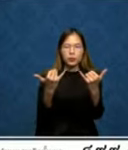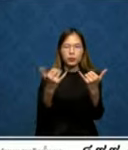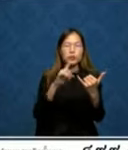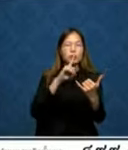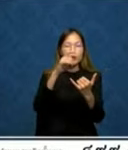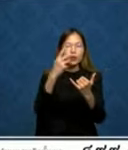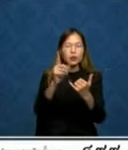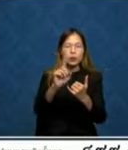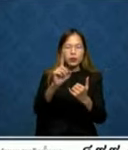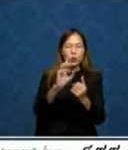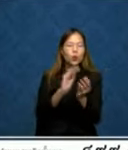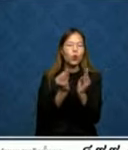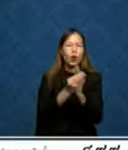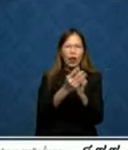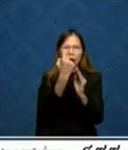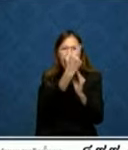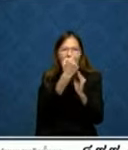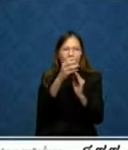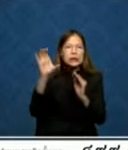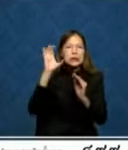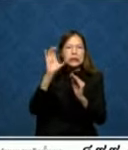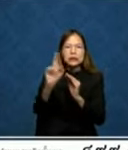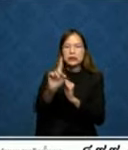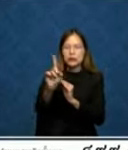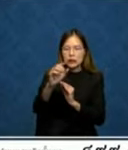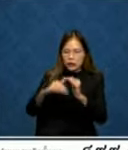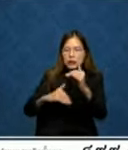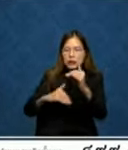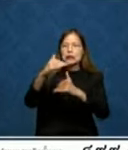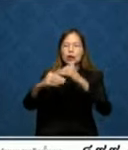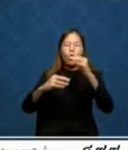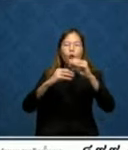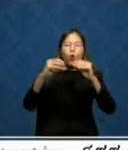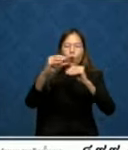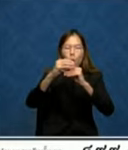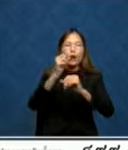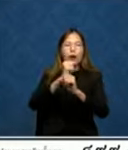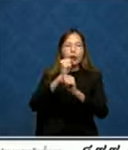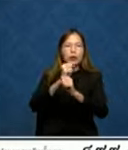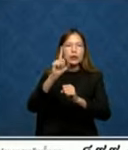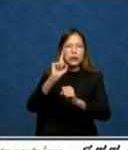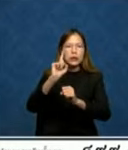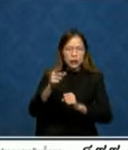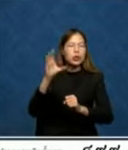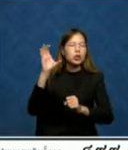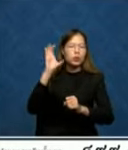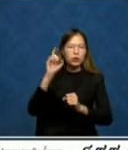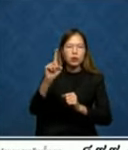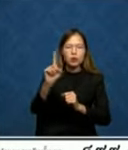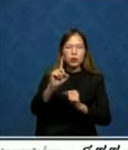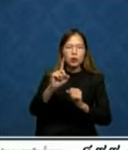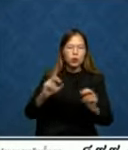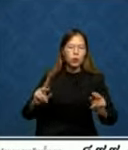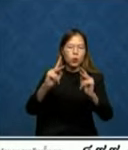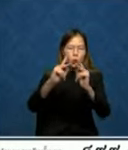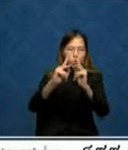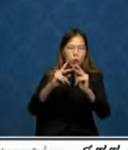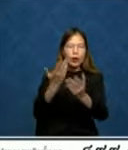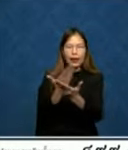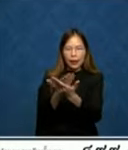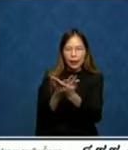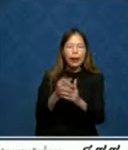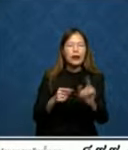าจะเชื่อตัวเลขของใครนะครับเราก็ต้องเดินหน้าโครงการแต่ผมมีความเชื่อมั่นว่าตัวเลขของกระทรวงการคลังที่ 1.2